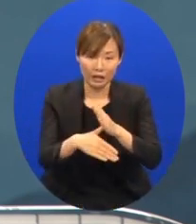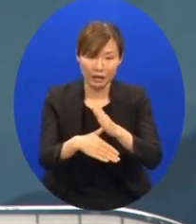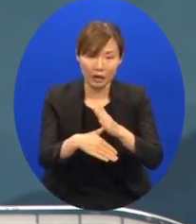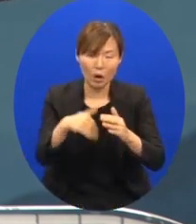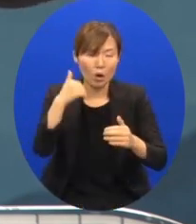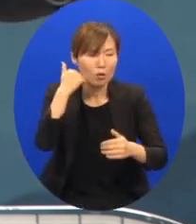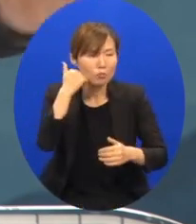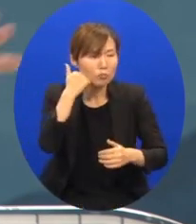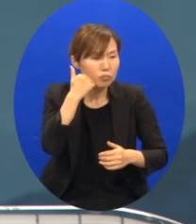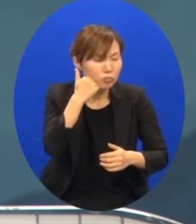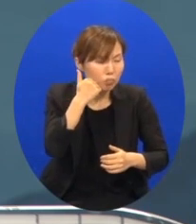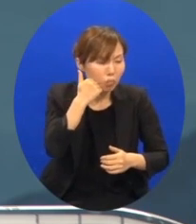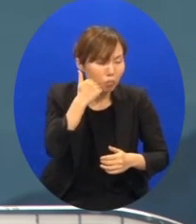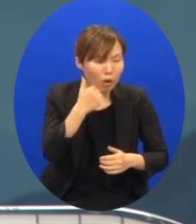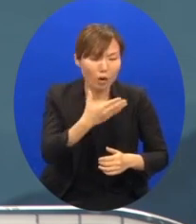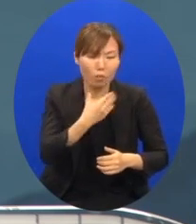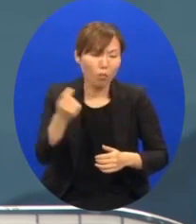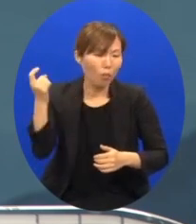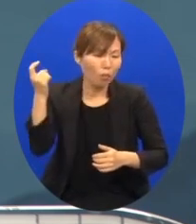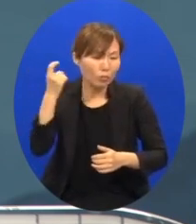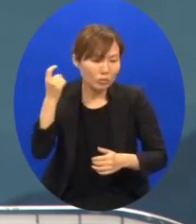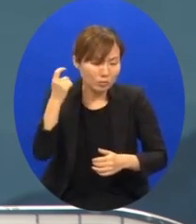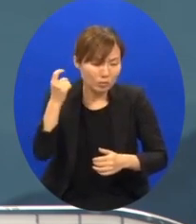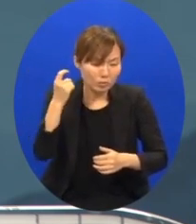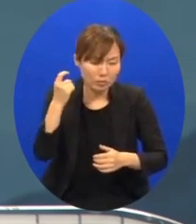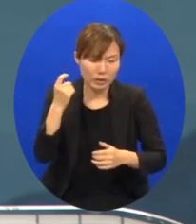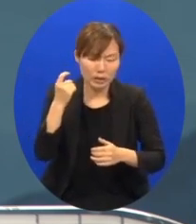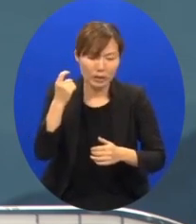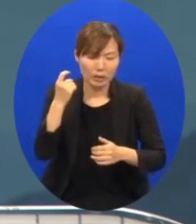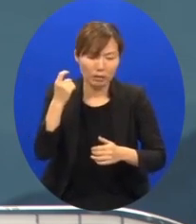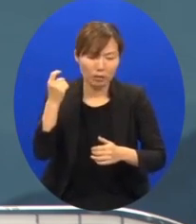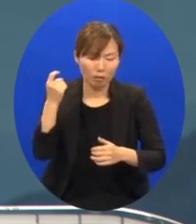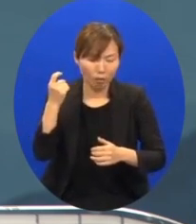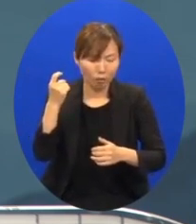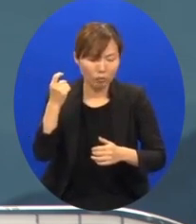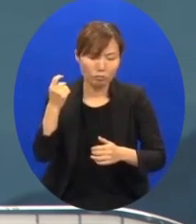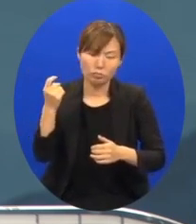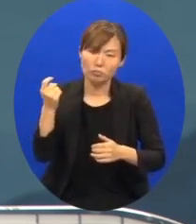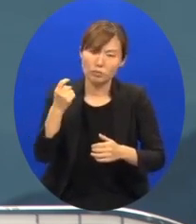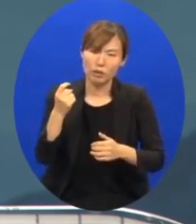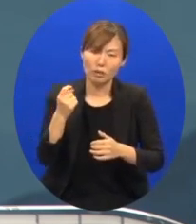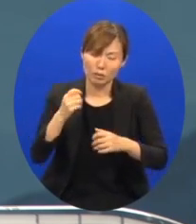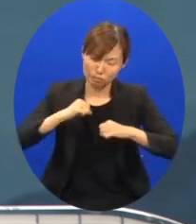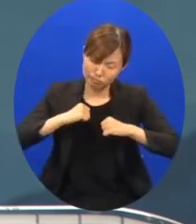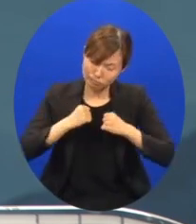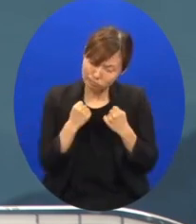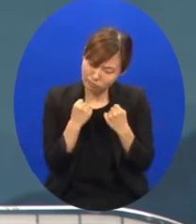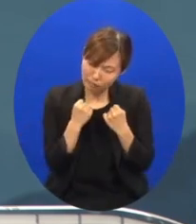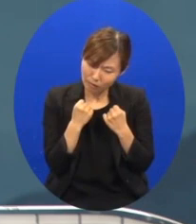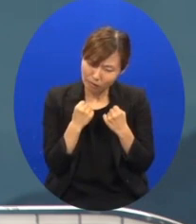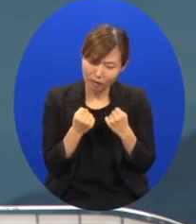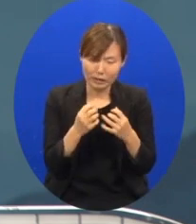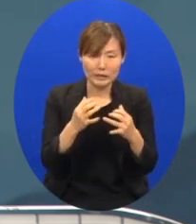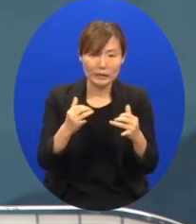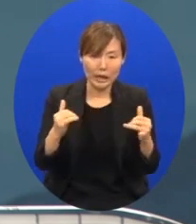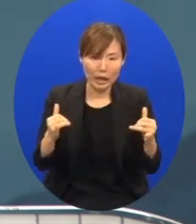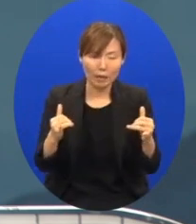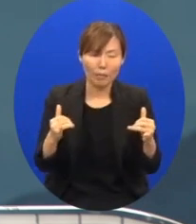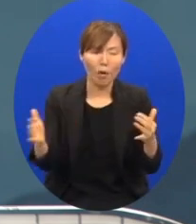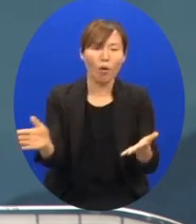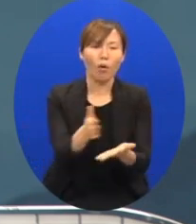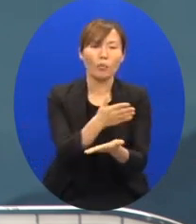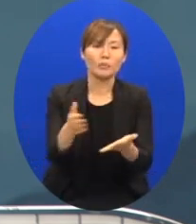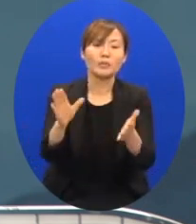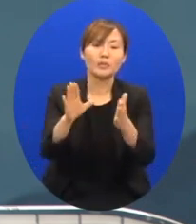누구도 복음을 들을 거 같지 않은 그 고린도 시에 예수 그리스도 십자가의 주님 만 전 하려고 하다보니 성령의